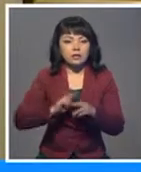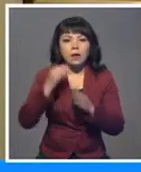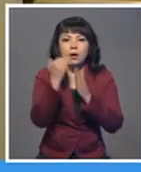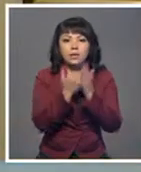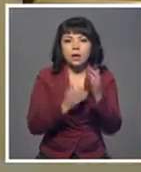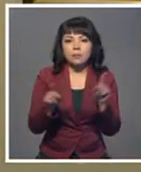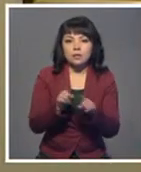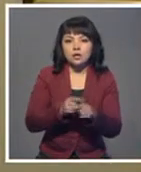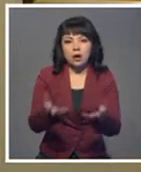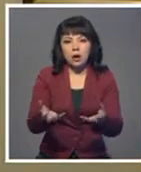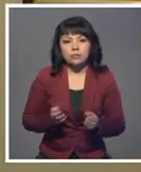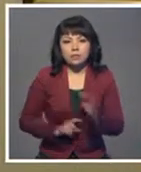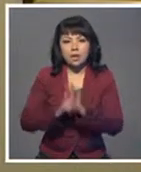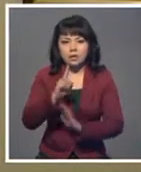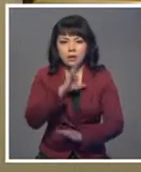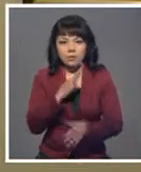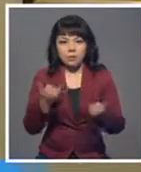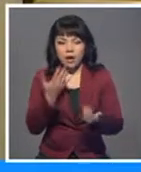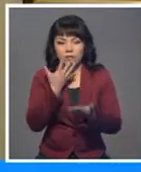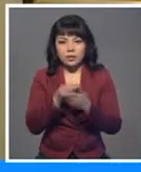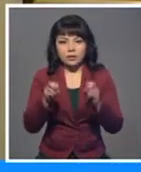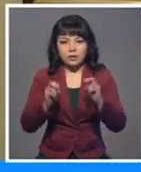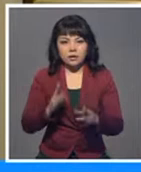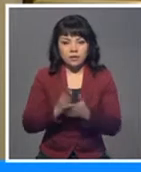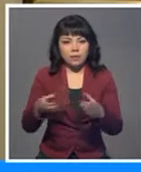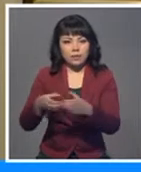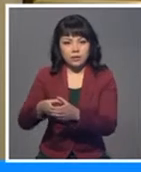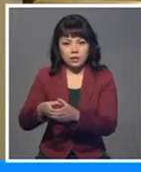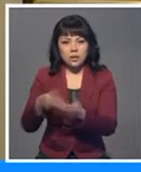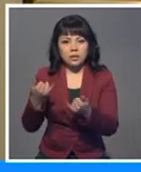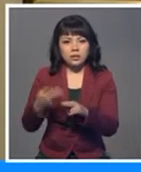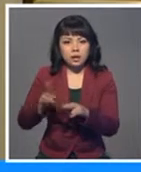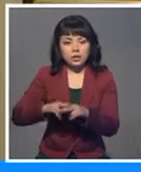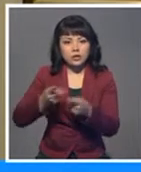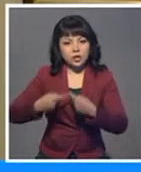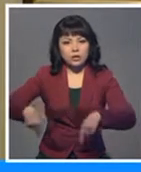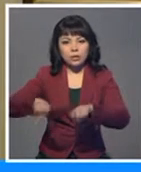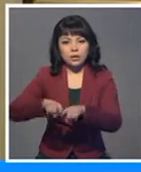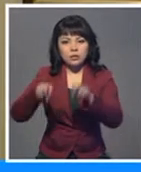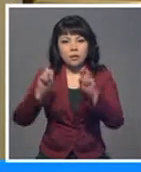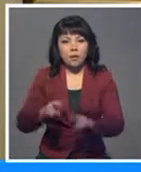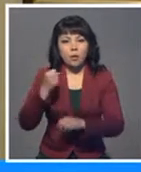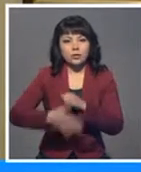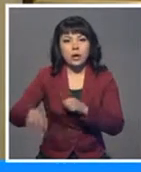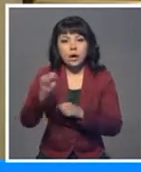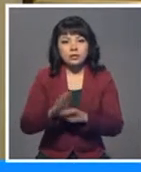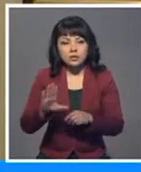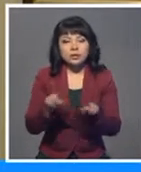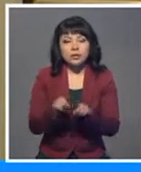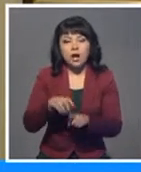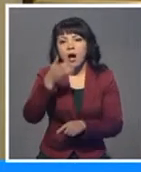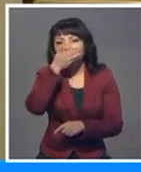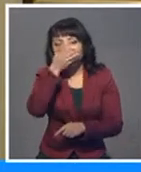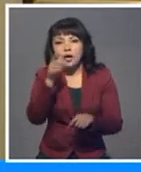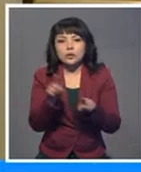бағдарлама қабылданған болатын, СПЕКА деп аталады. Осы СПЕКА шеңберінде Орталық Азияның 5 мемлекеті және Ауғанстан